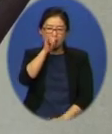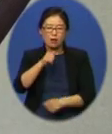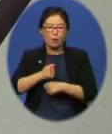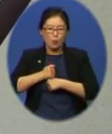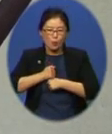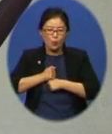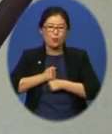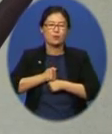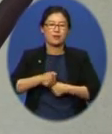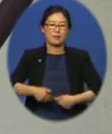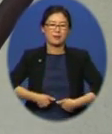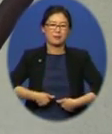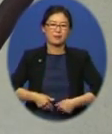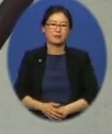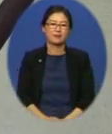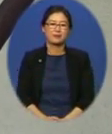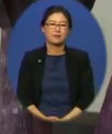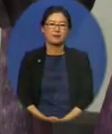다뤄야 한다고 합니다.